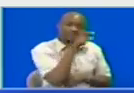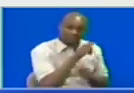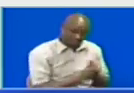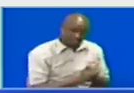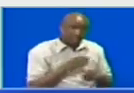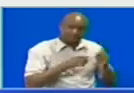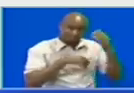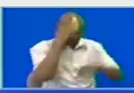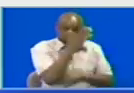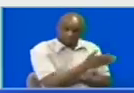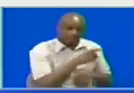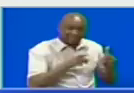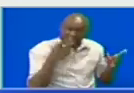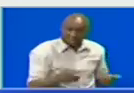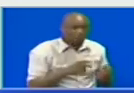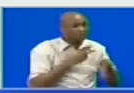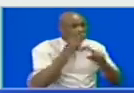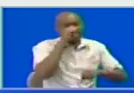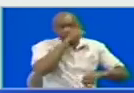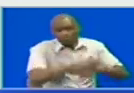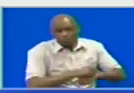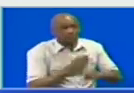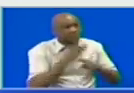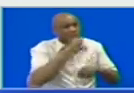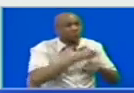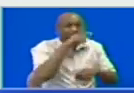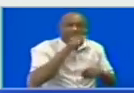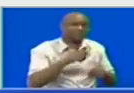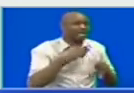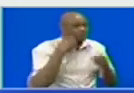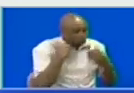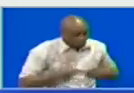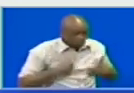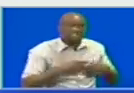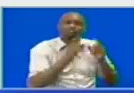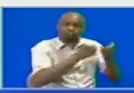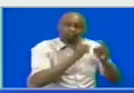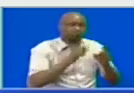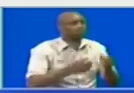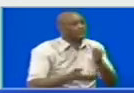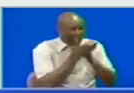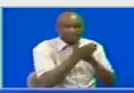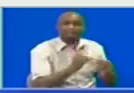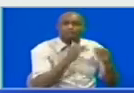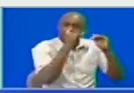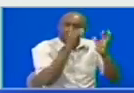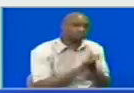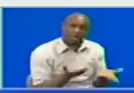Mbona sasa hawaendi katika shule za upili na kupatia fursa wale watu ambao ni wadogo kidogo na kuwapatia fursa ya kuweza